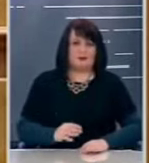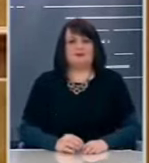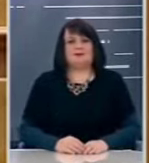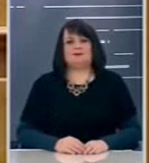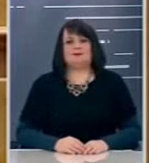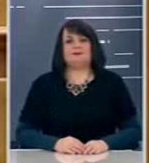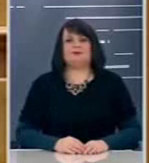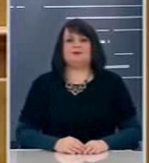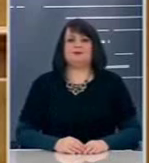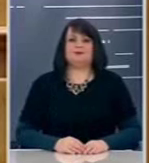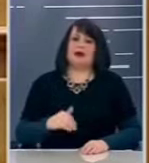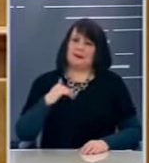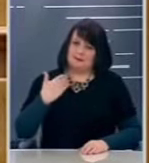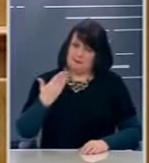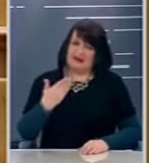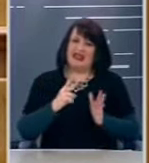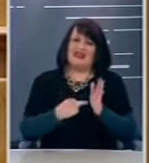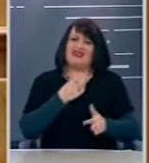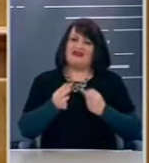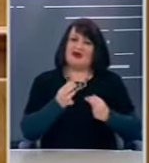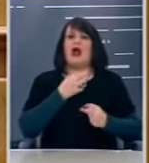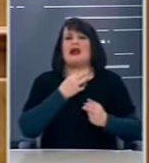πω και στη δευτερολογία ορισμένα πράγματα αν χρειαστεί.